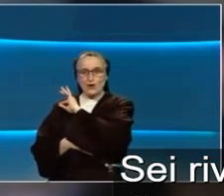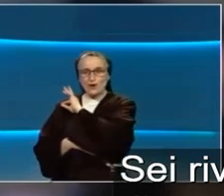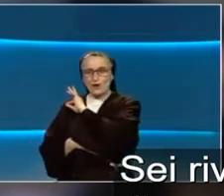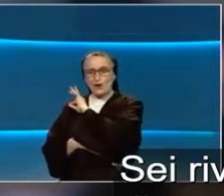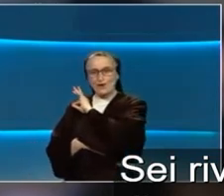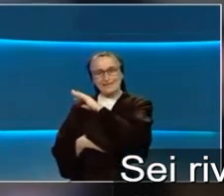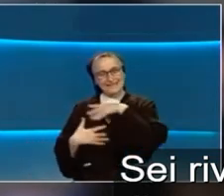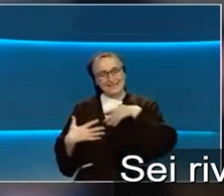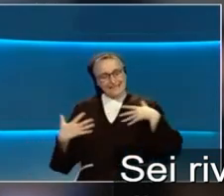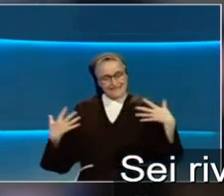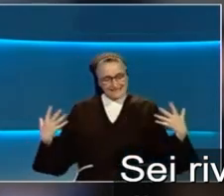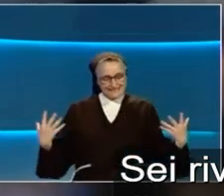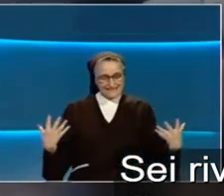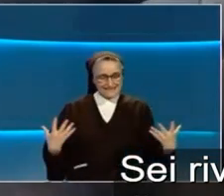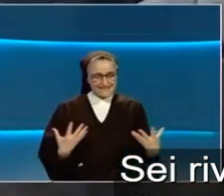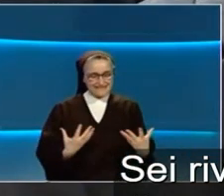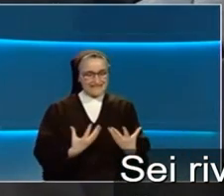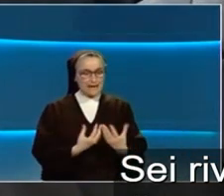vestimento.